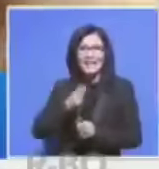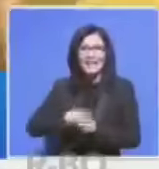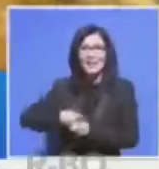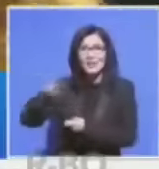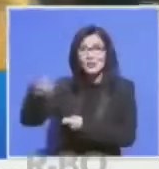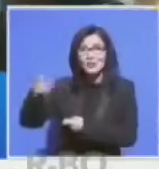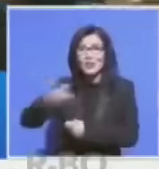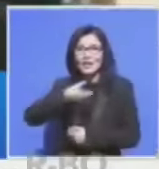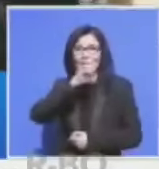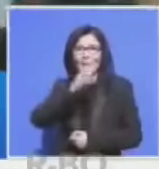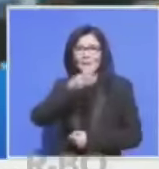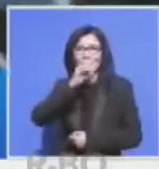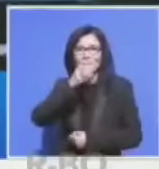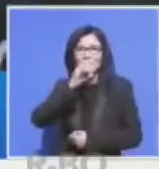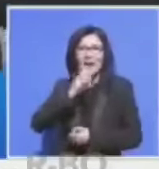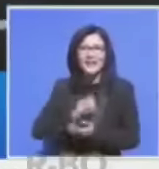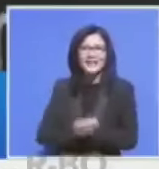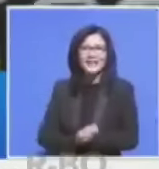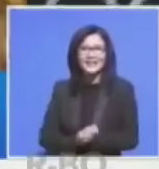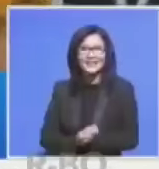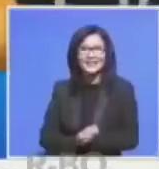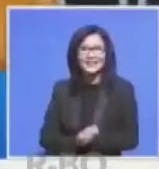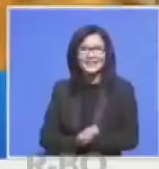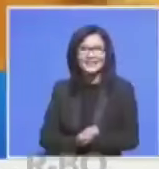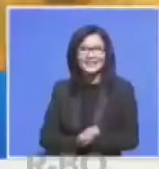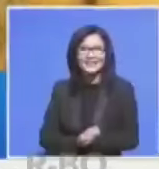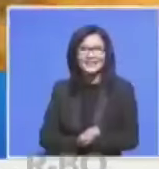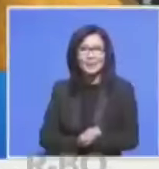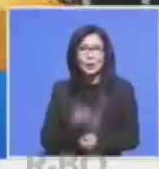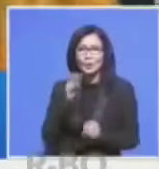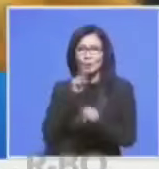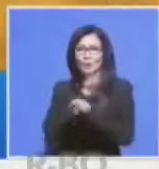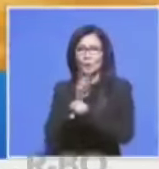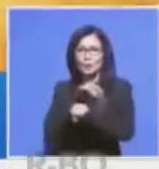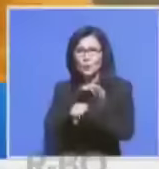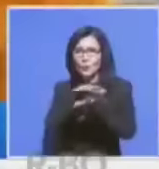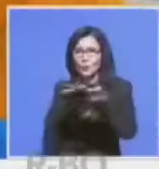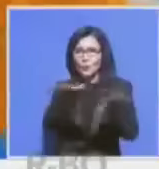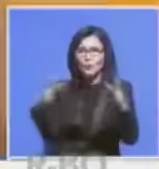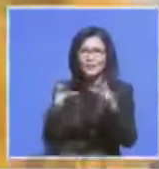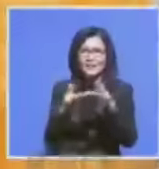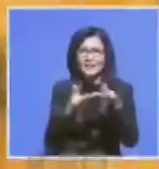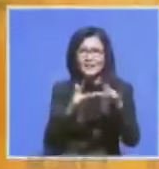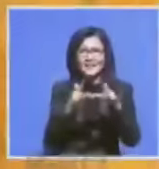yang dilakukan oleh Adi Yuliadi yang belakangan viral di media sosial.